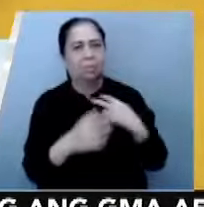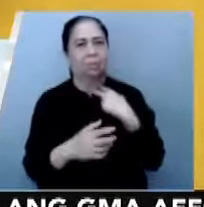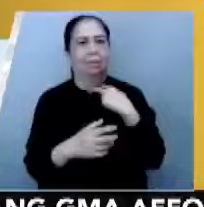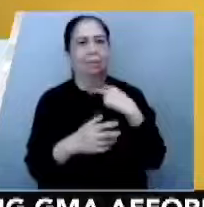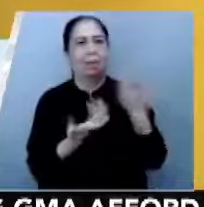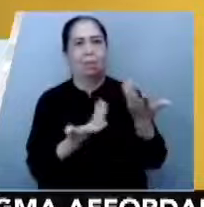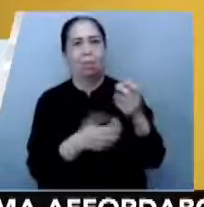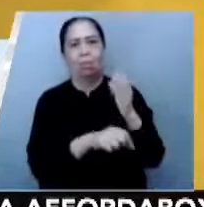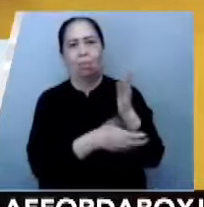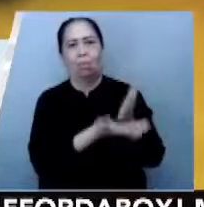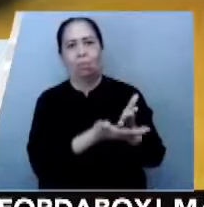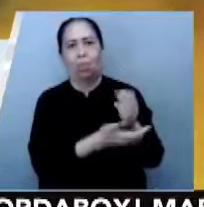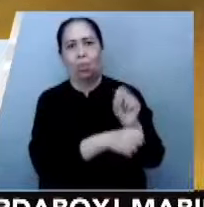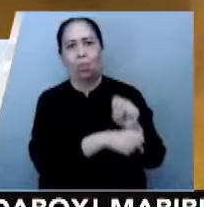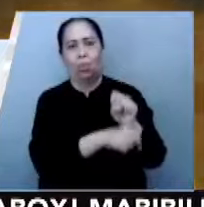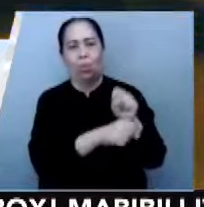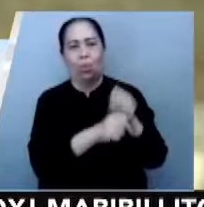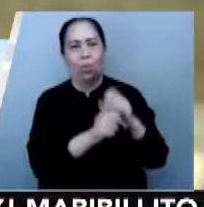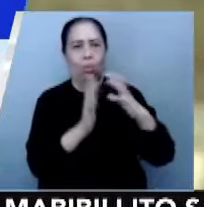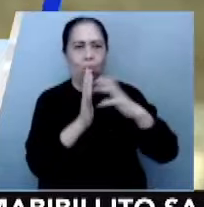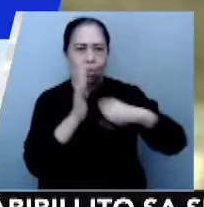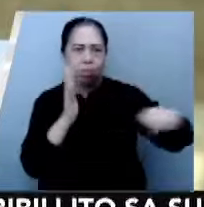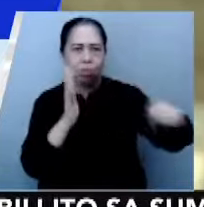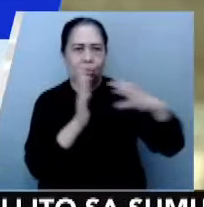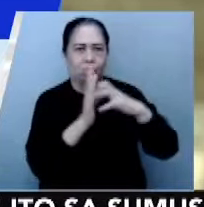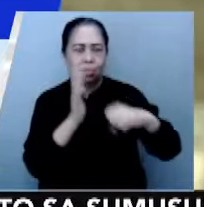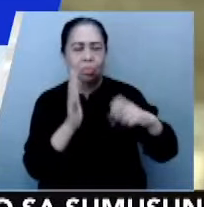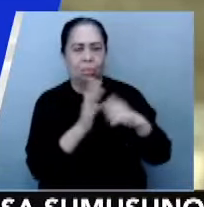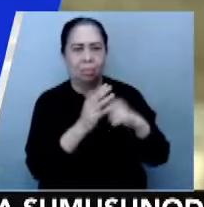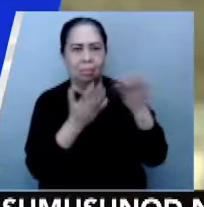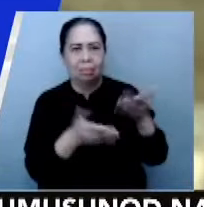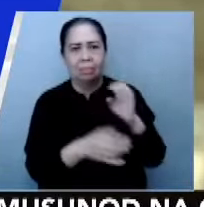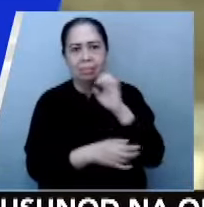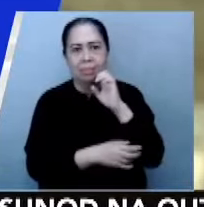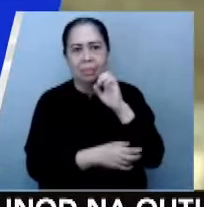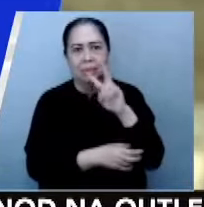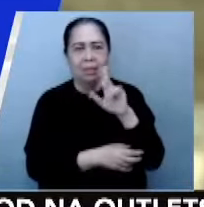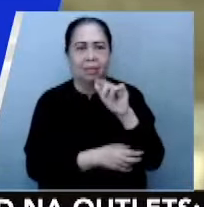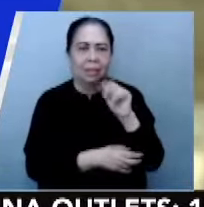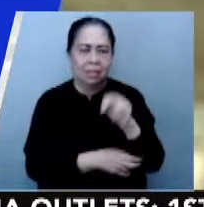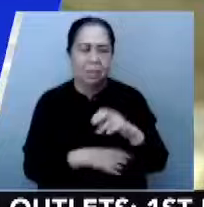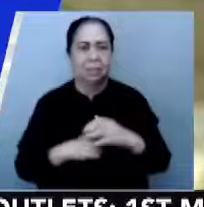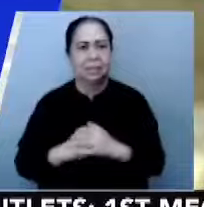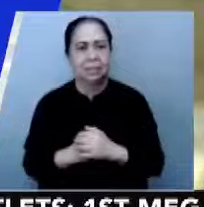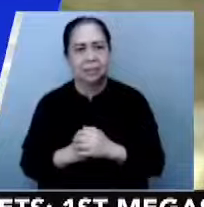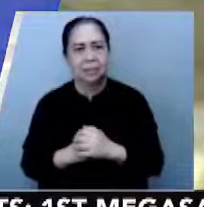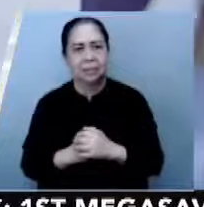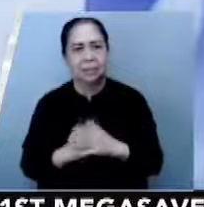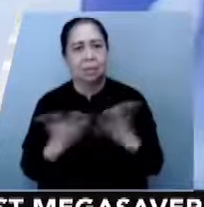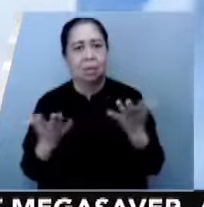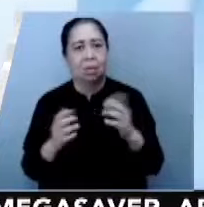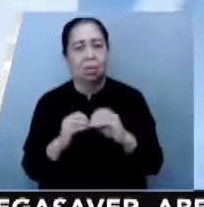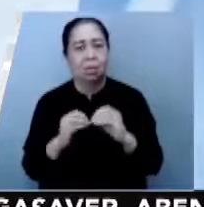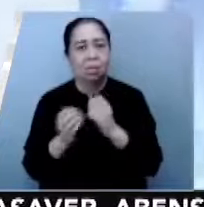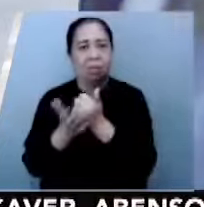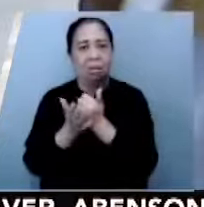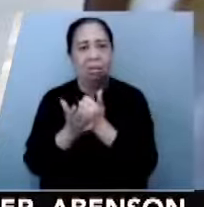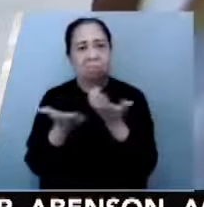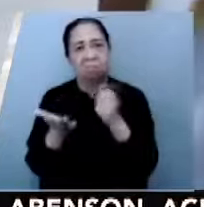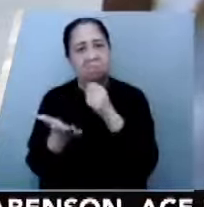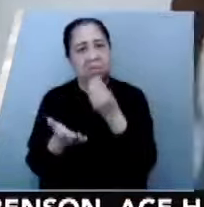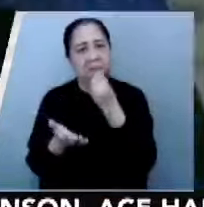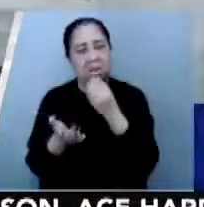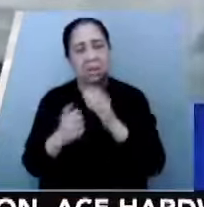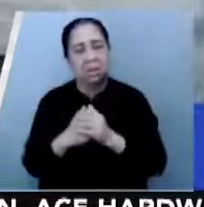mga magkukopra gaya ni Evelyn. Isudyod kaayo, ma'am. O walay relief di mi kakaon. Pero hindi